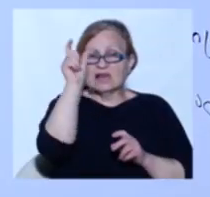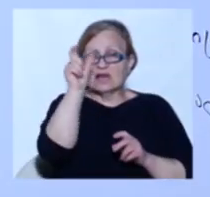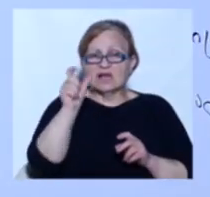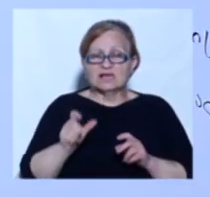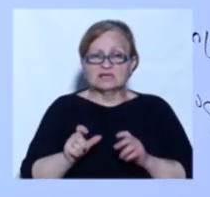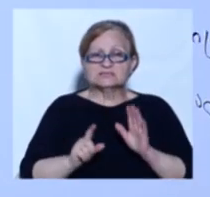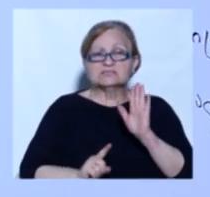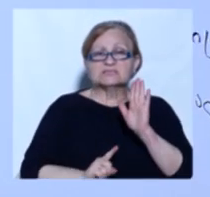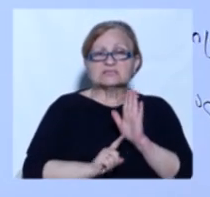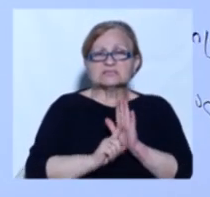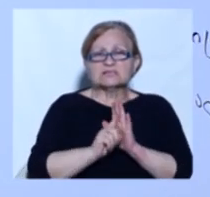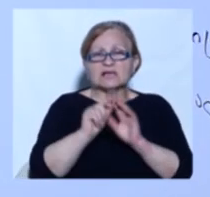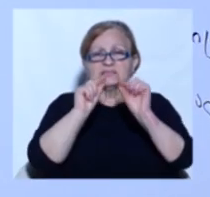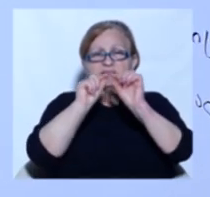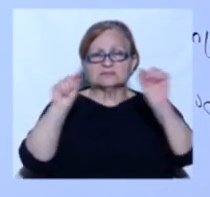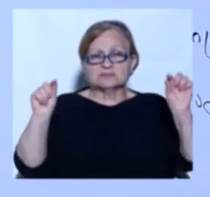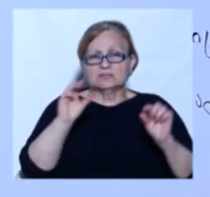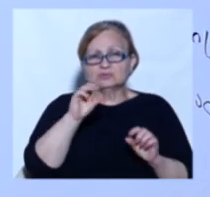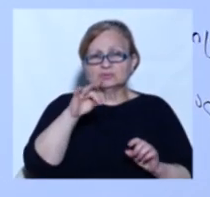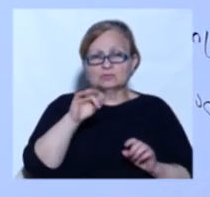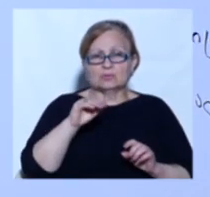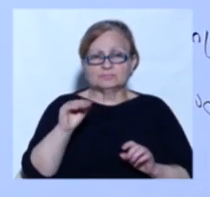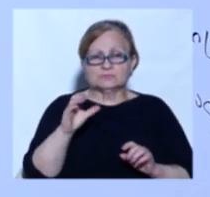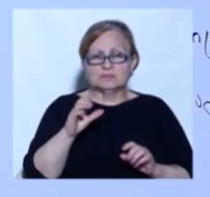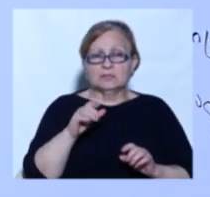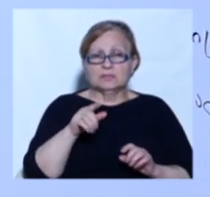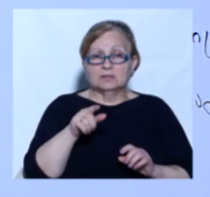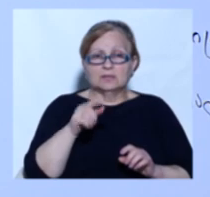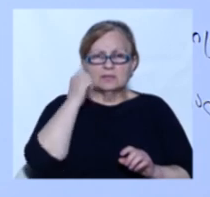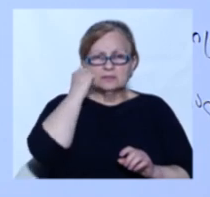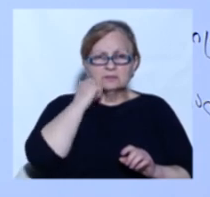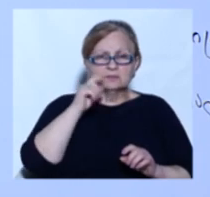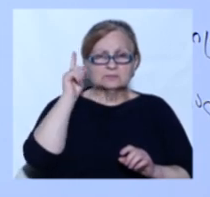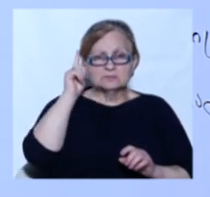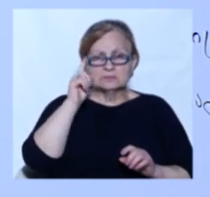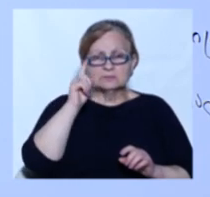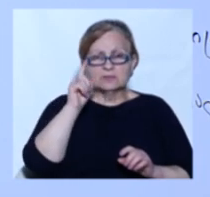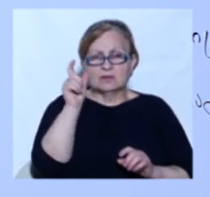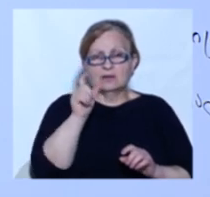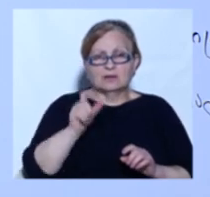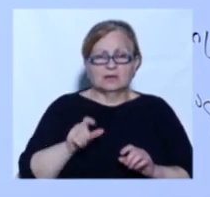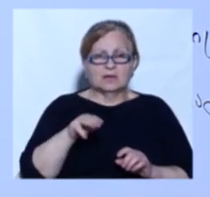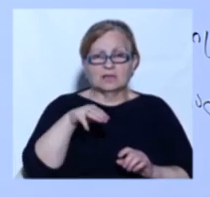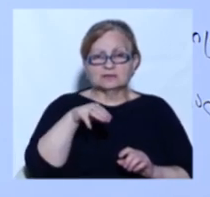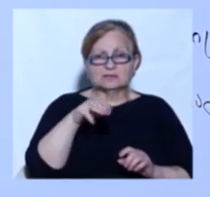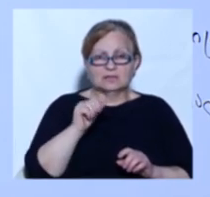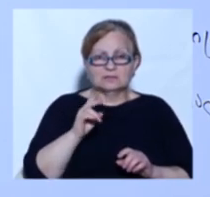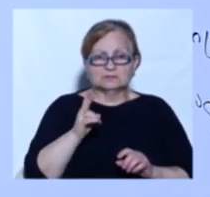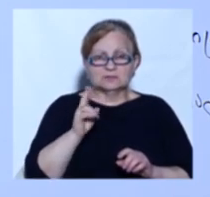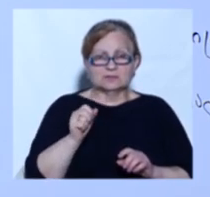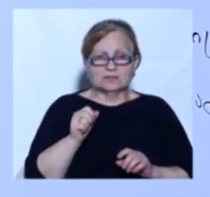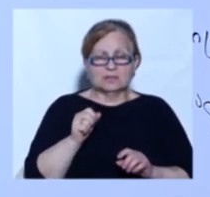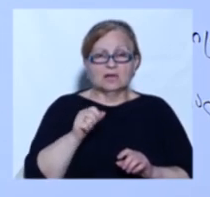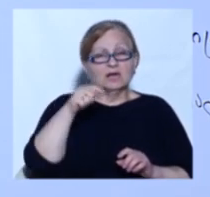საწყის ტროფს. აქ აუცილებლად უნდა ვახსენოთ ასევე უძველესი იაპონური ლექსი ტანკა, რომელიც შედგება